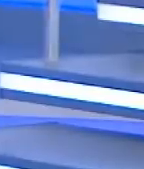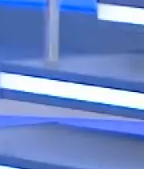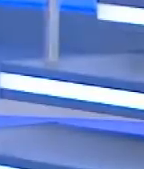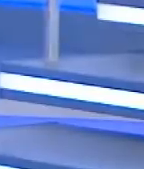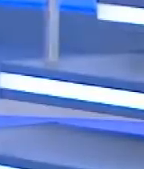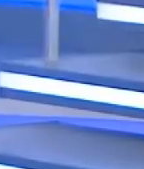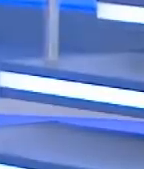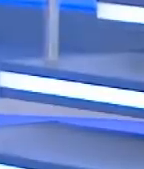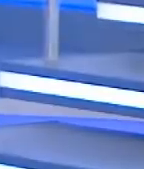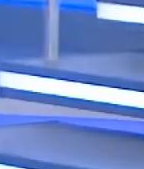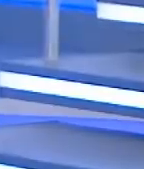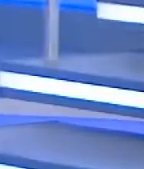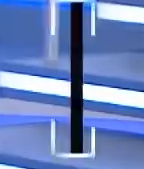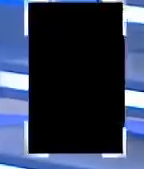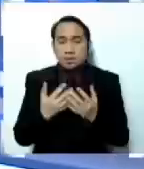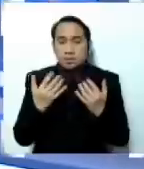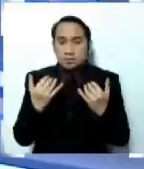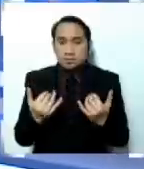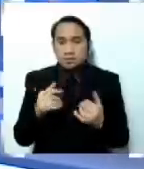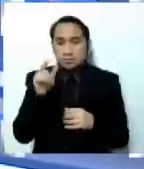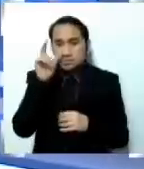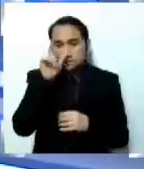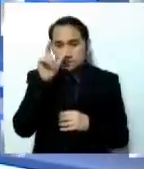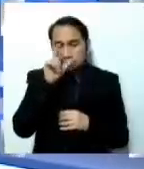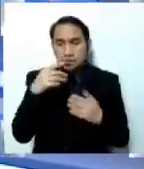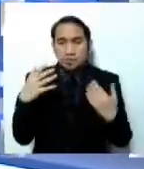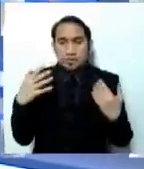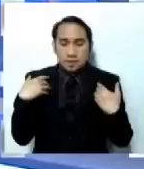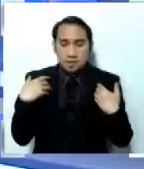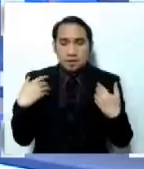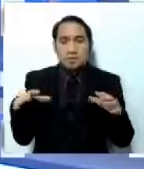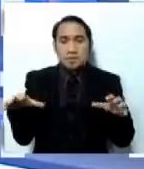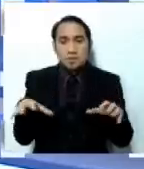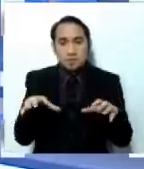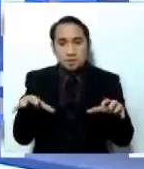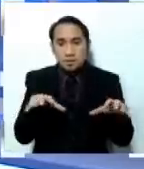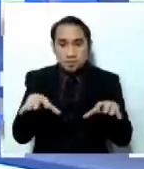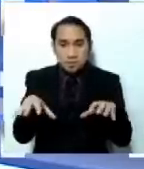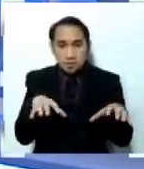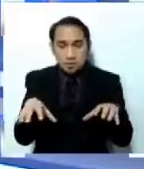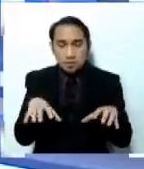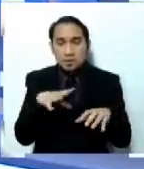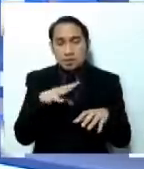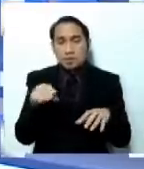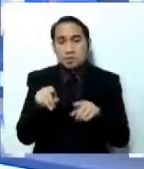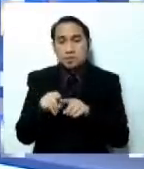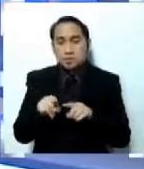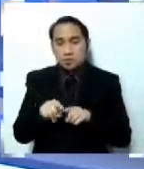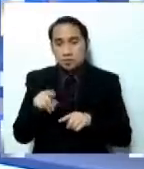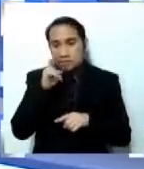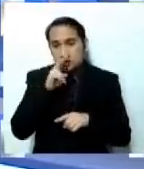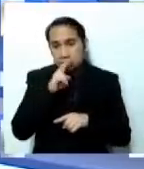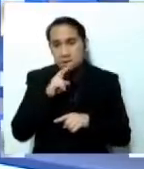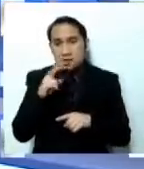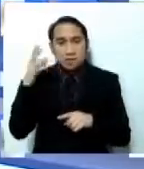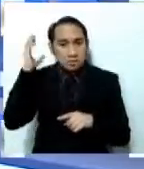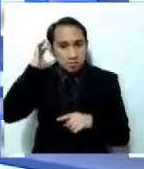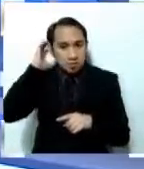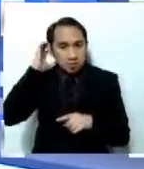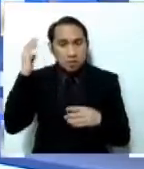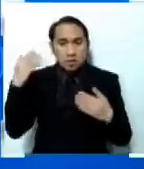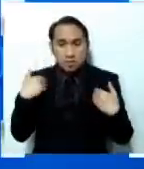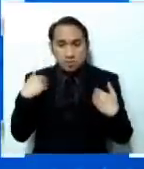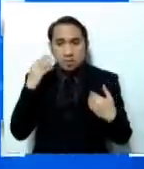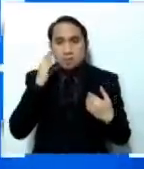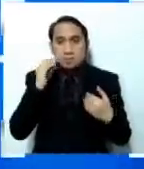Lindol na yumalig sa ilang bahagi ng Luzon at mga pagbaha sa Visayas at Mindanao. Darito na mabilis sa sulyap sa iba pang mga